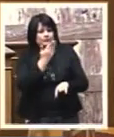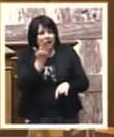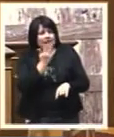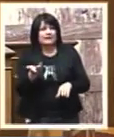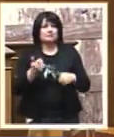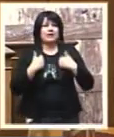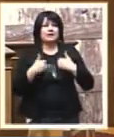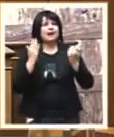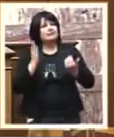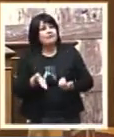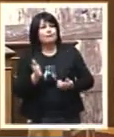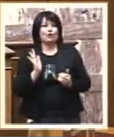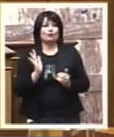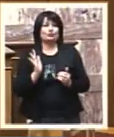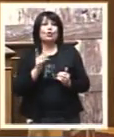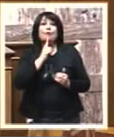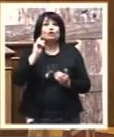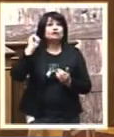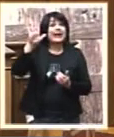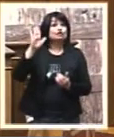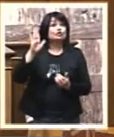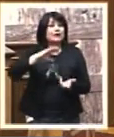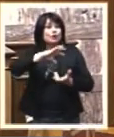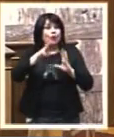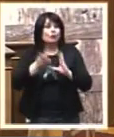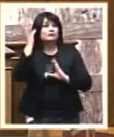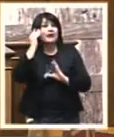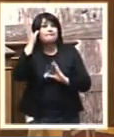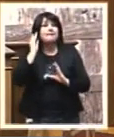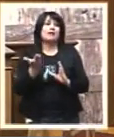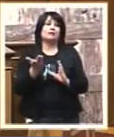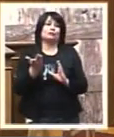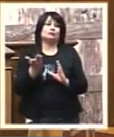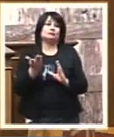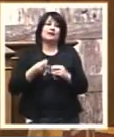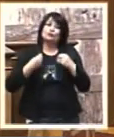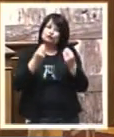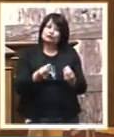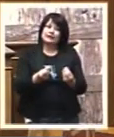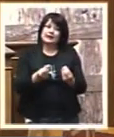στην αιχμή της παγκόσμιας γνώσης και να εκμεταλλευτούν τις νέες τεράστιες δυνατότητες που προσφέρονται είτε στο διαδίκτυο είτε